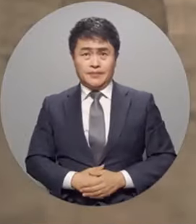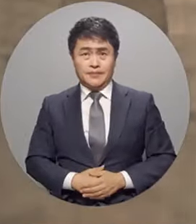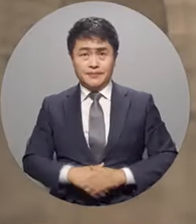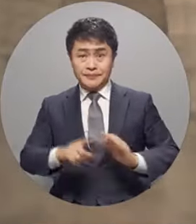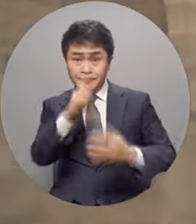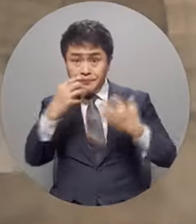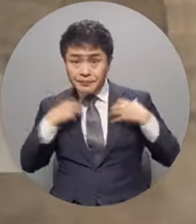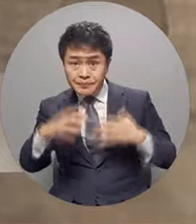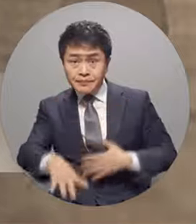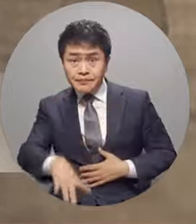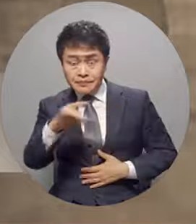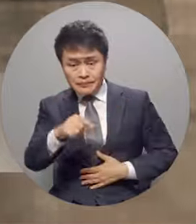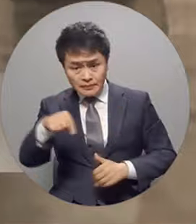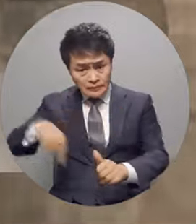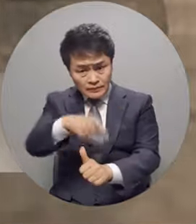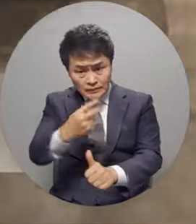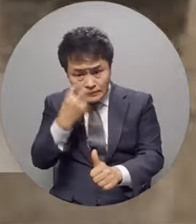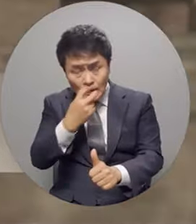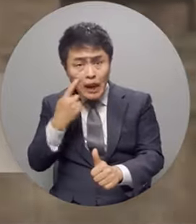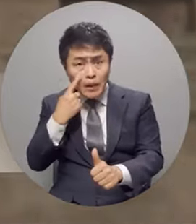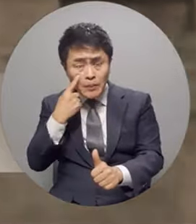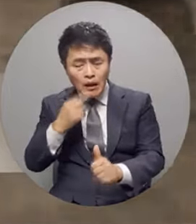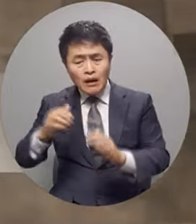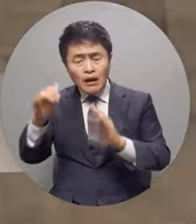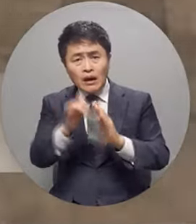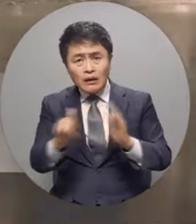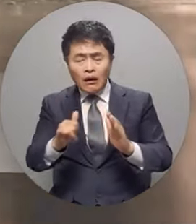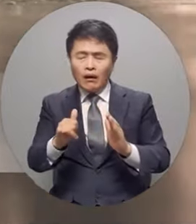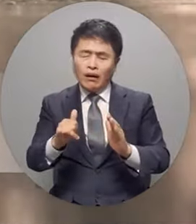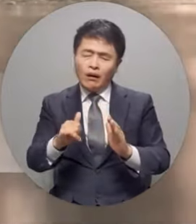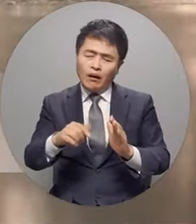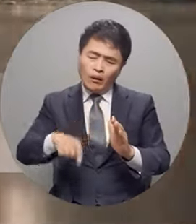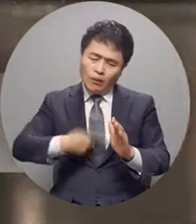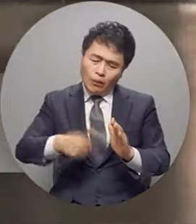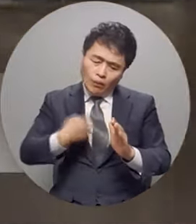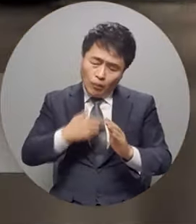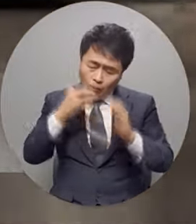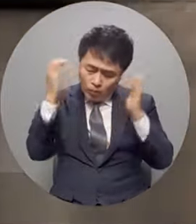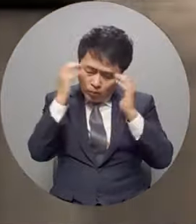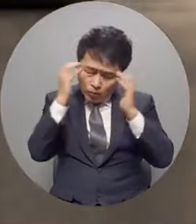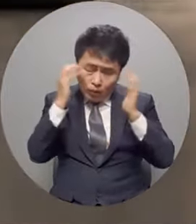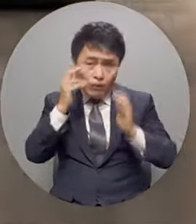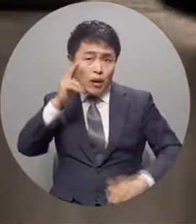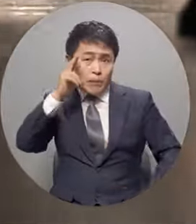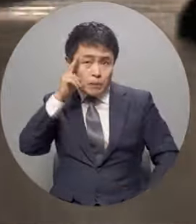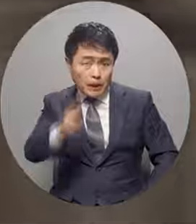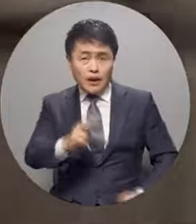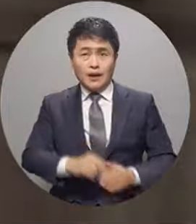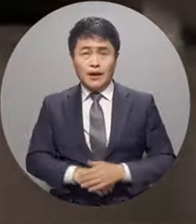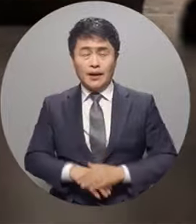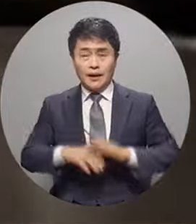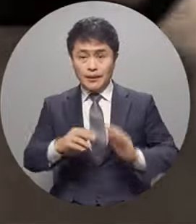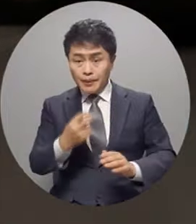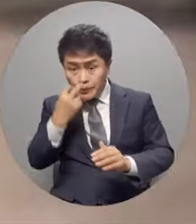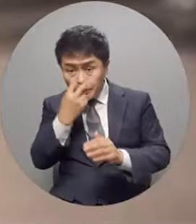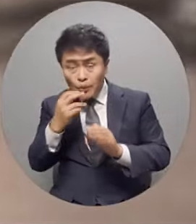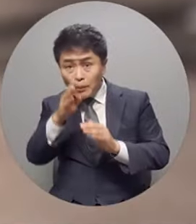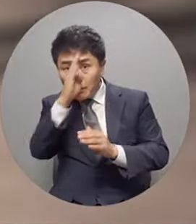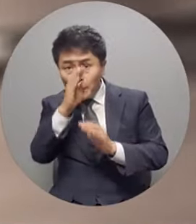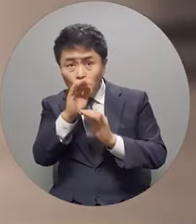정부가 처음으로 실태 조사를 해봤더니 가족들의 남모르는 고통은 상상을 뛰어넘었습니다 돌봄 대상인